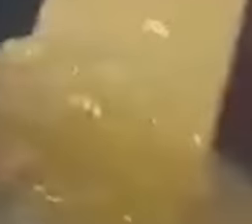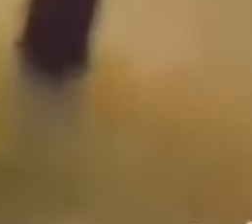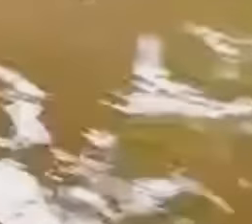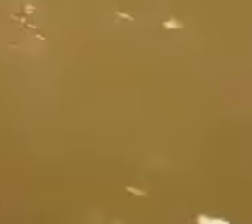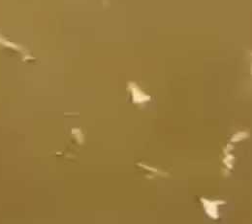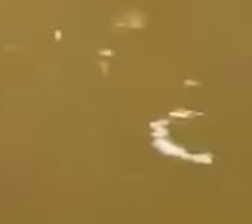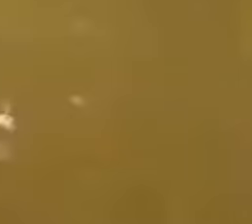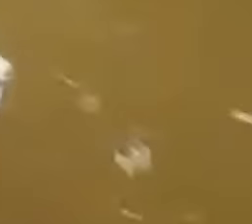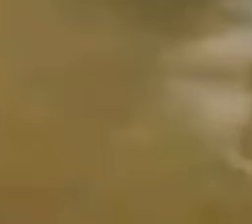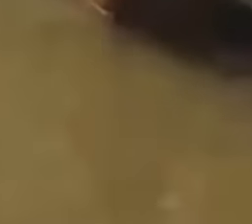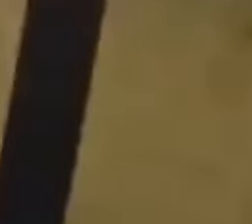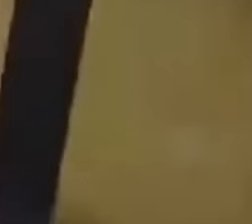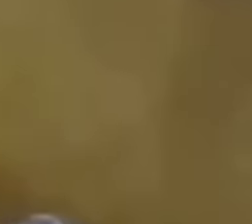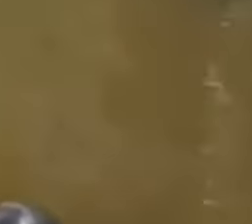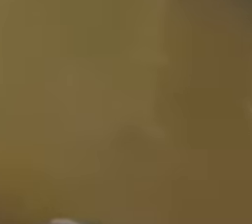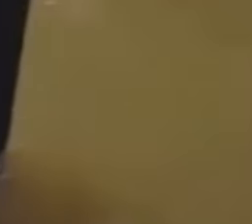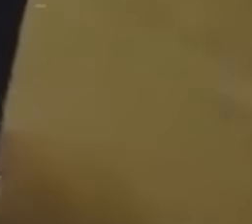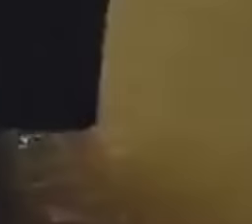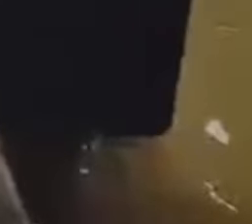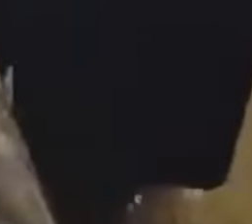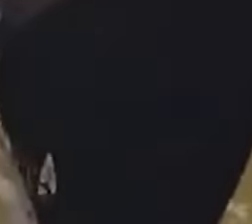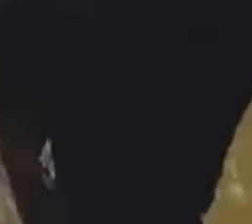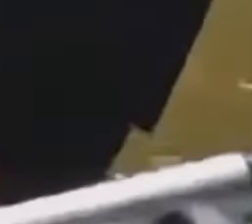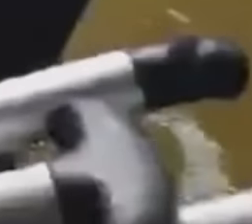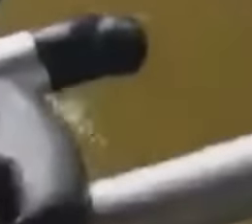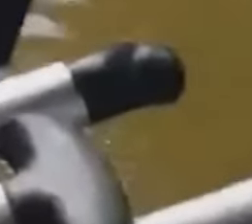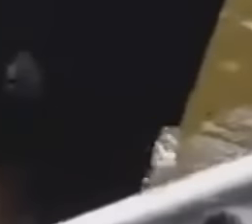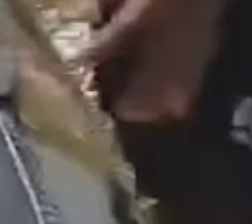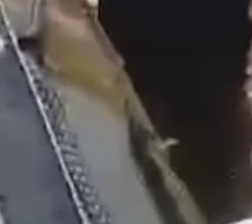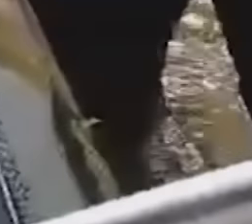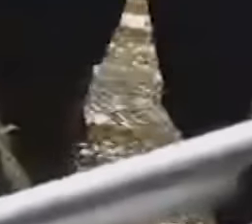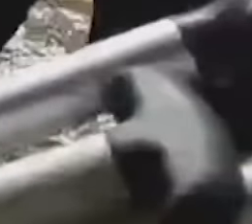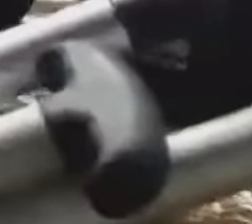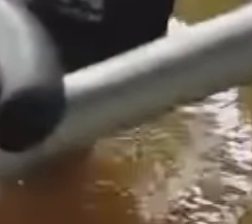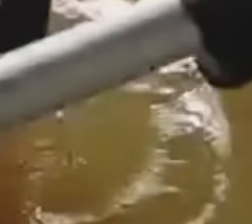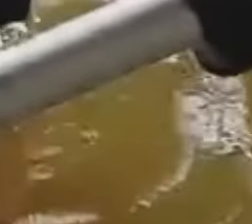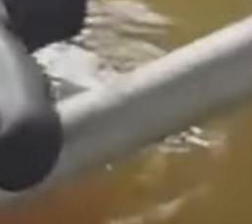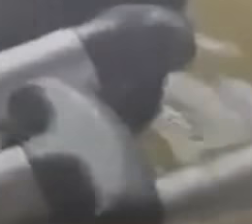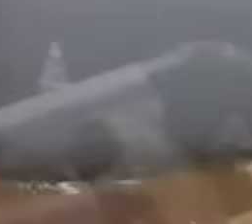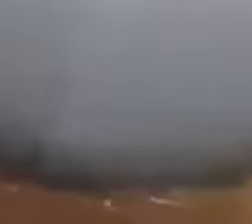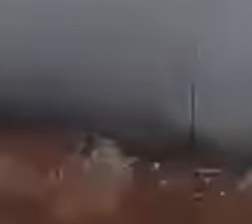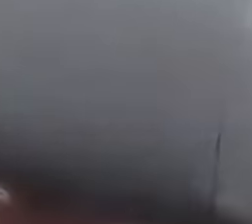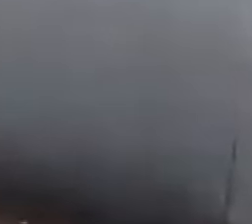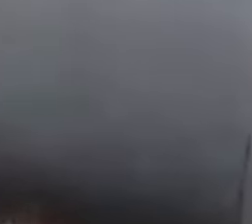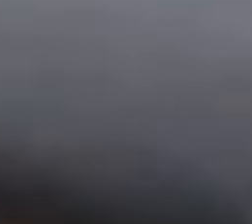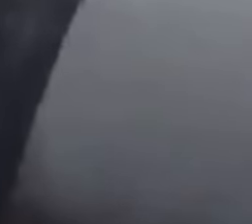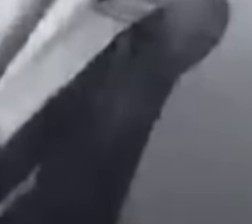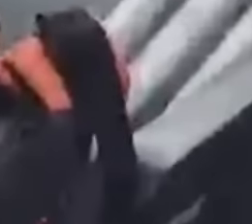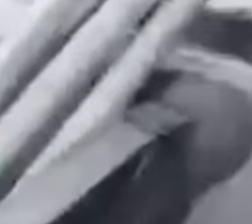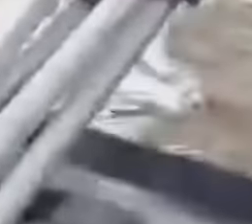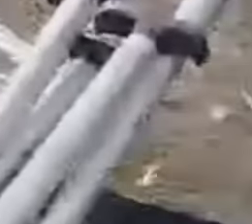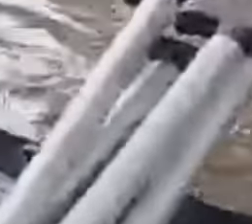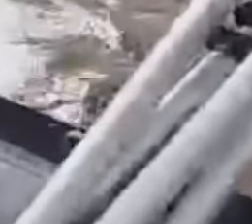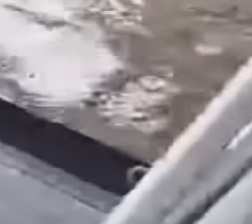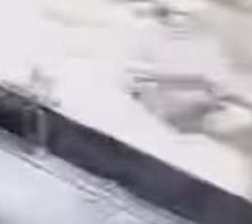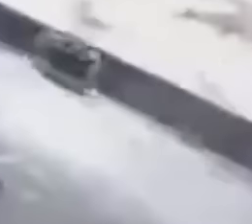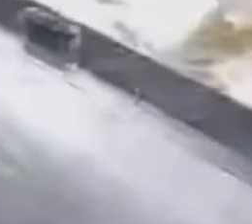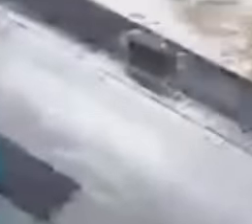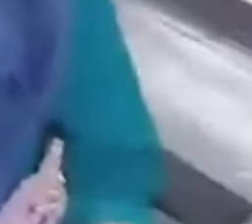Ulu, Kecamatan Teweh Tengah, Kabupaten Barito Utara, Kalimantan Tengah. Tim BBBD memindahkan warga sakit